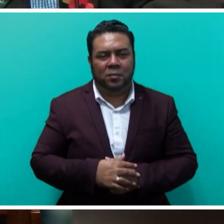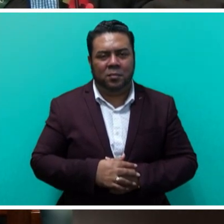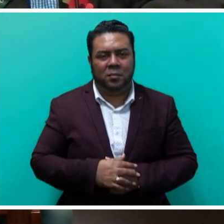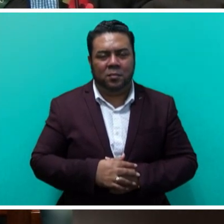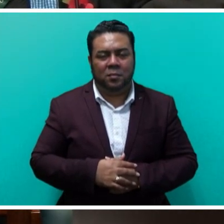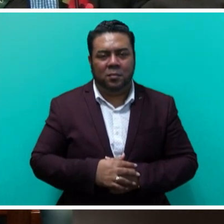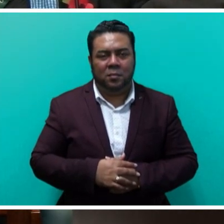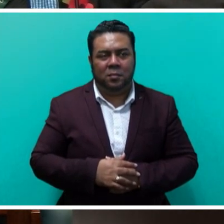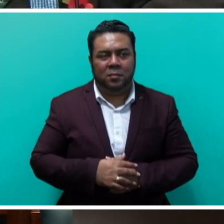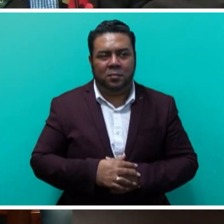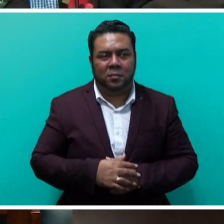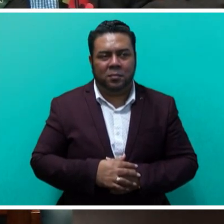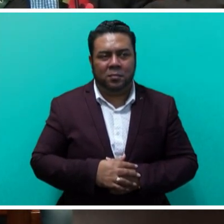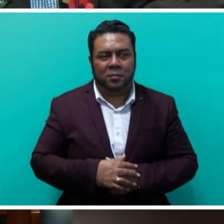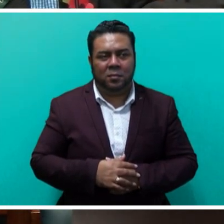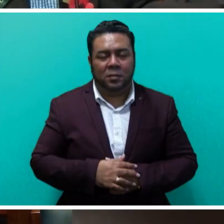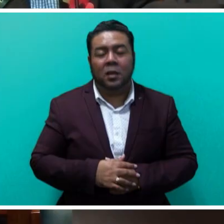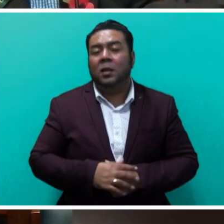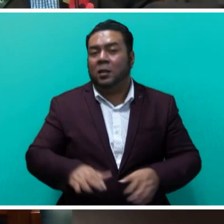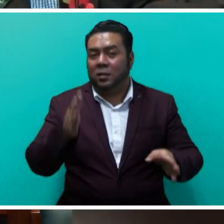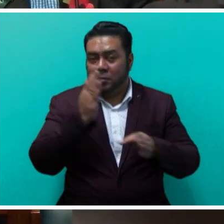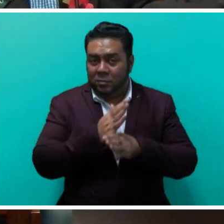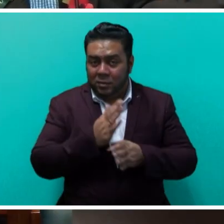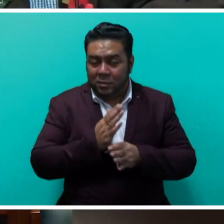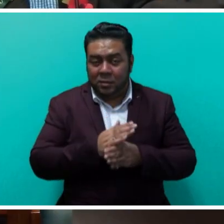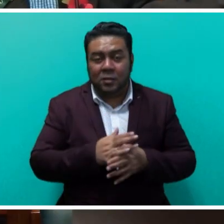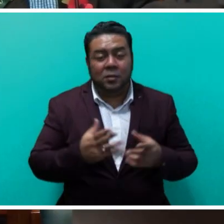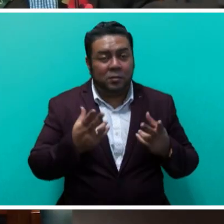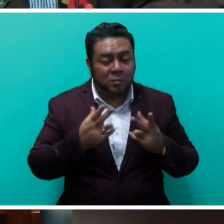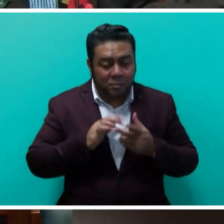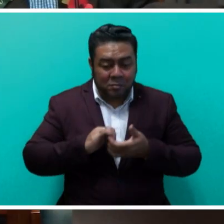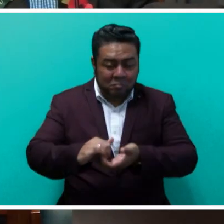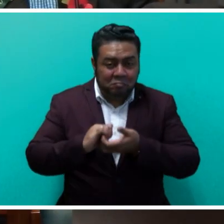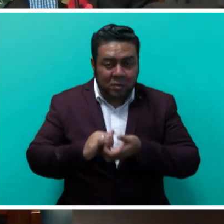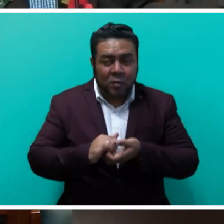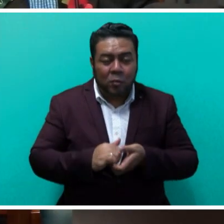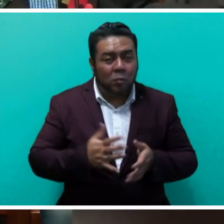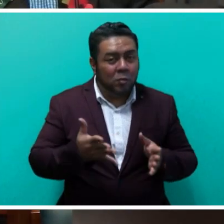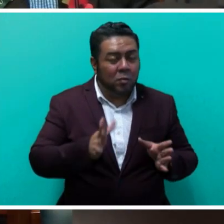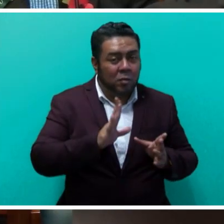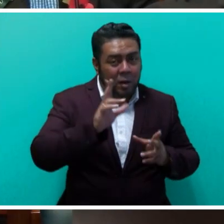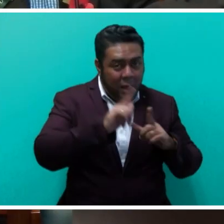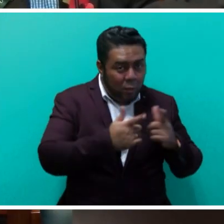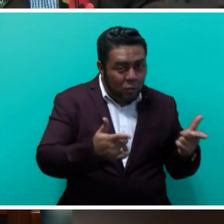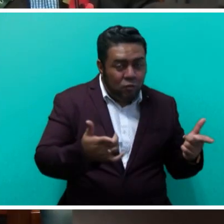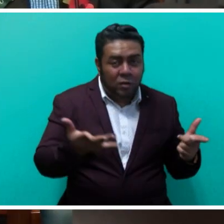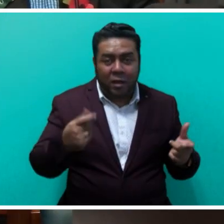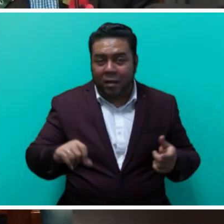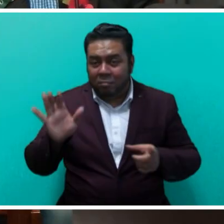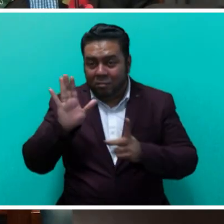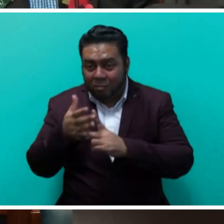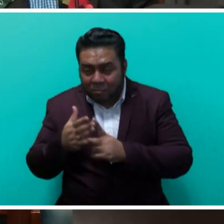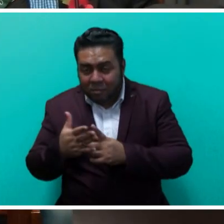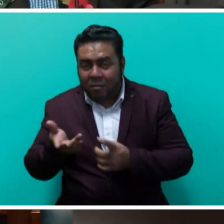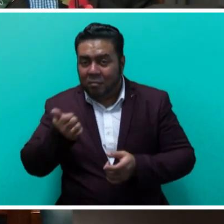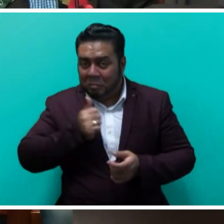Na daga-daga pavoleka na tambana ni bosa ke nei tobo ni tamba daga i taukei ke